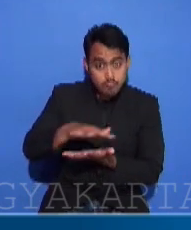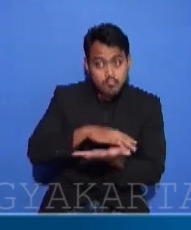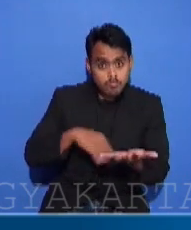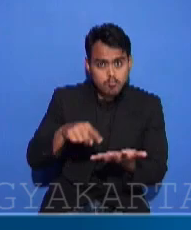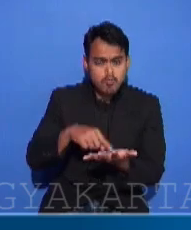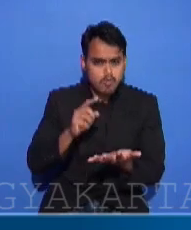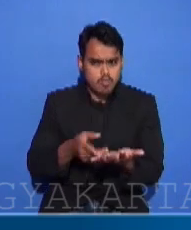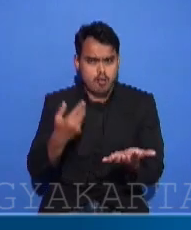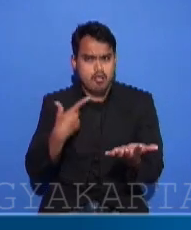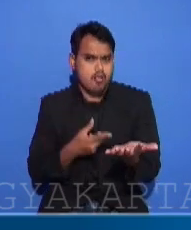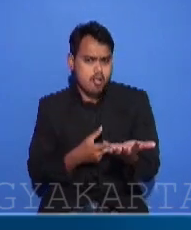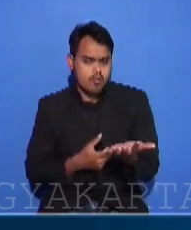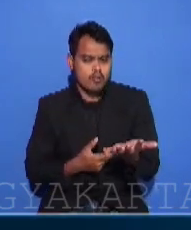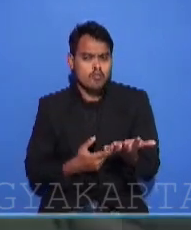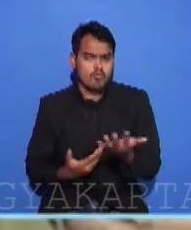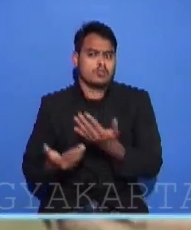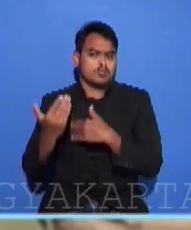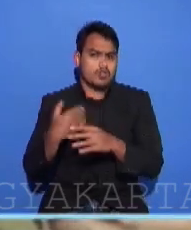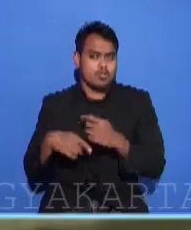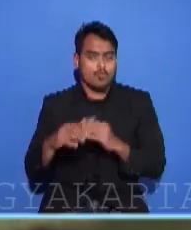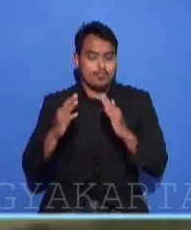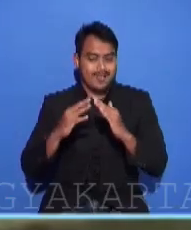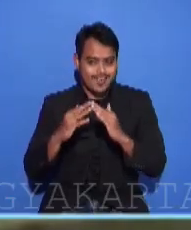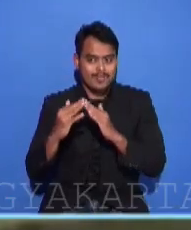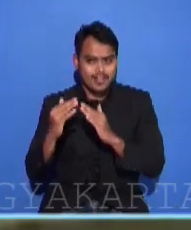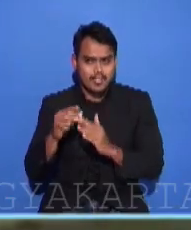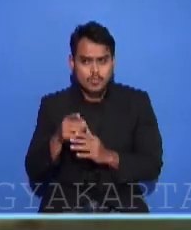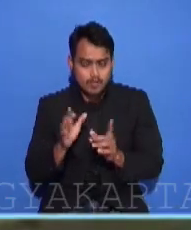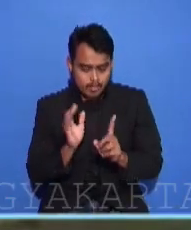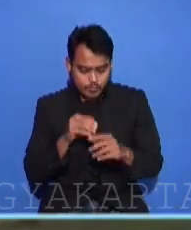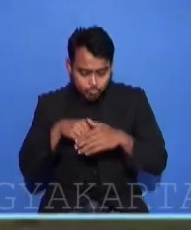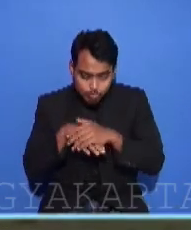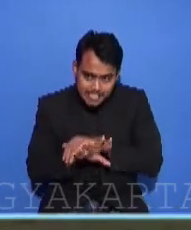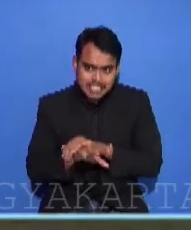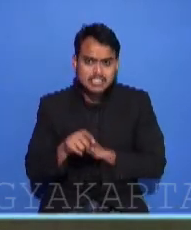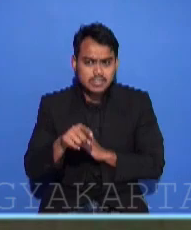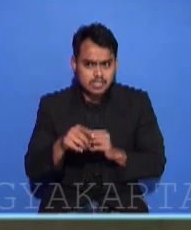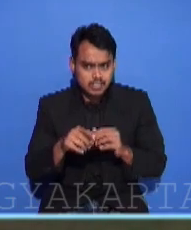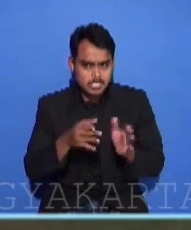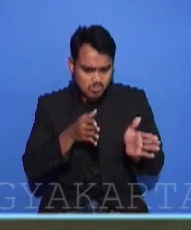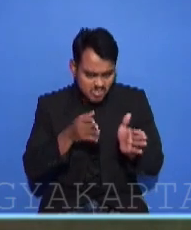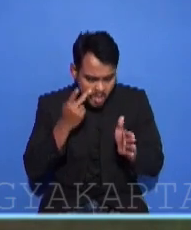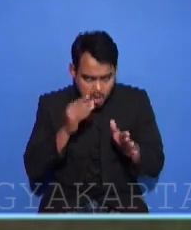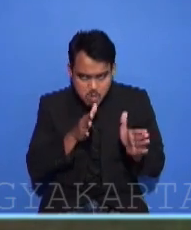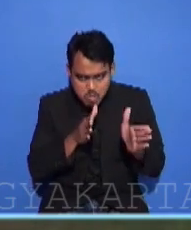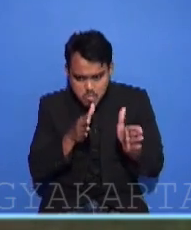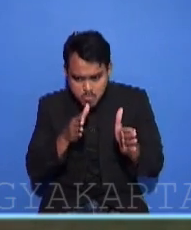rumah bersejarah yang dulu dipakai untuk persembunyian dan menyusun strategi penyerangan pada serangan umum